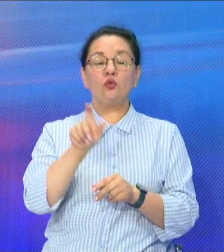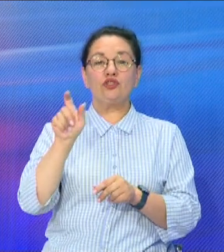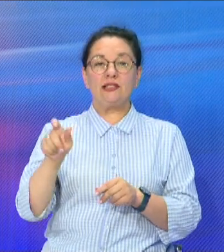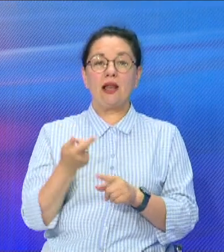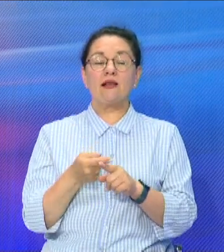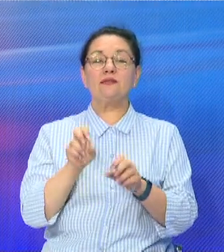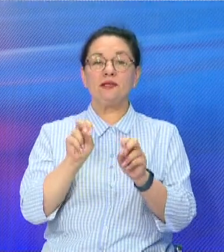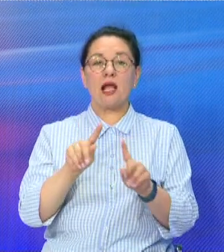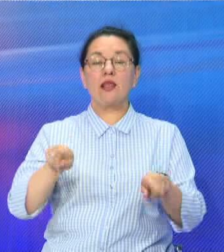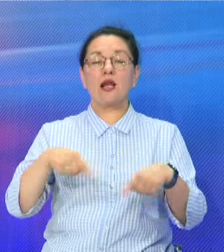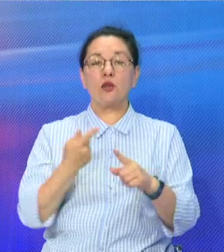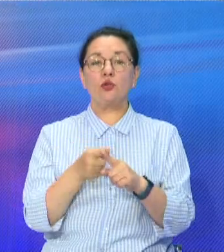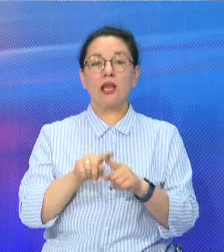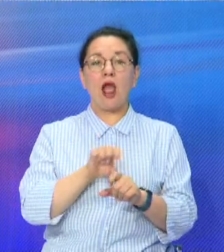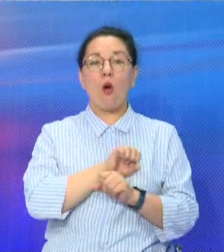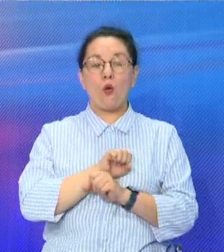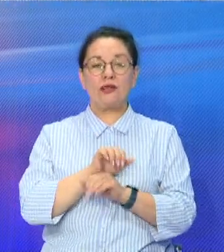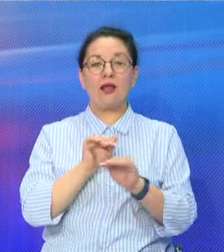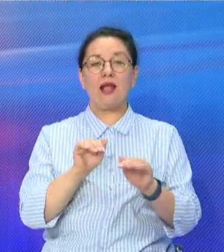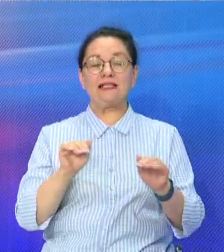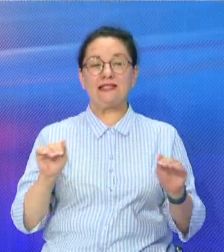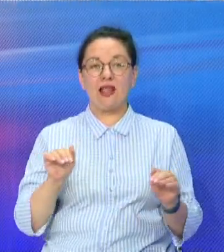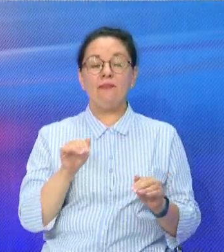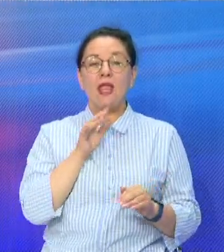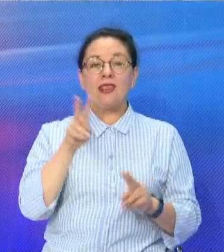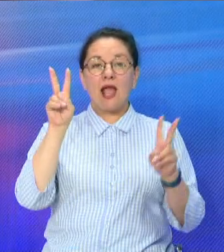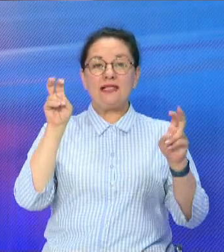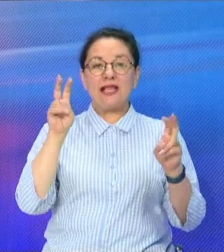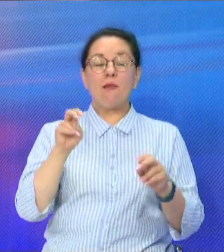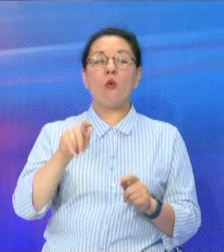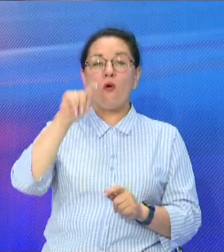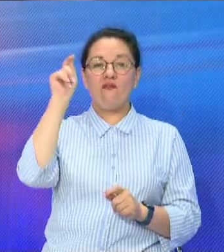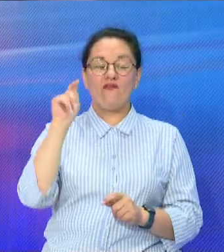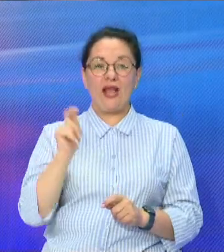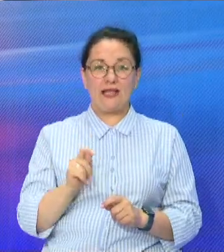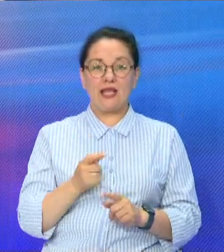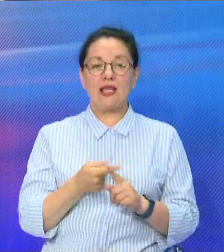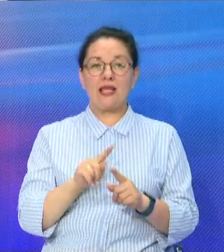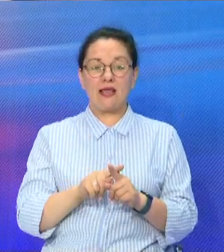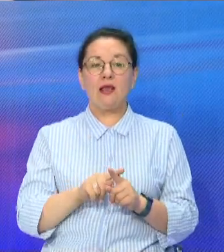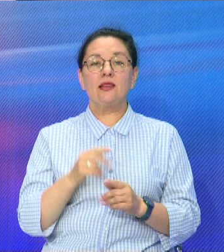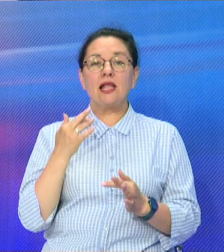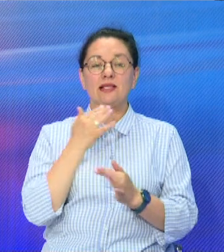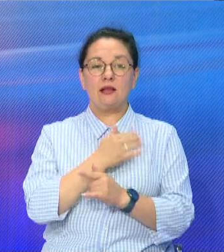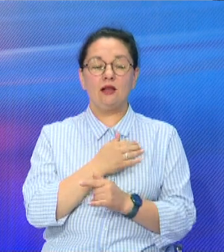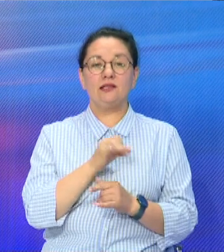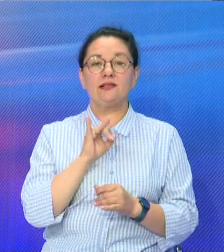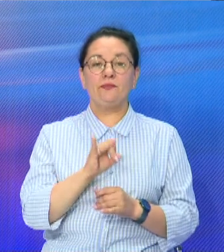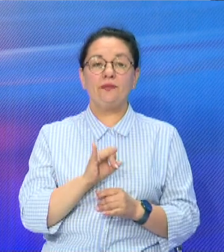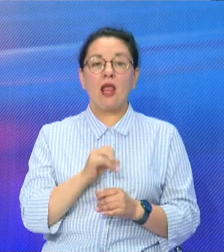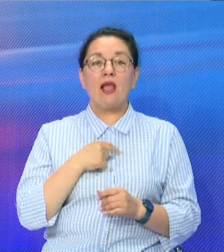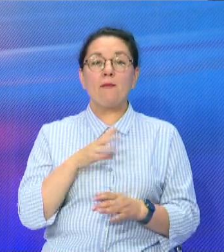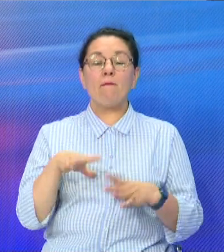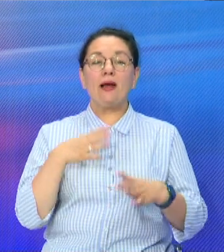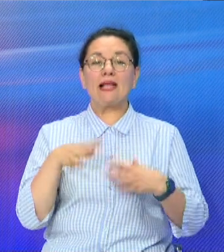пашенку школьников поднялся народной памяти ахьяр великой реджиной войны и геноциду белорусского народа дети разум с педагогами подрыв